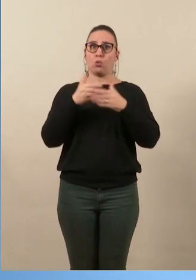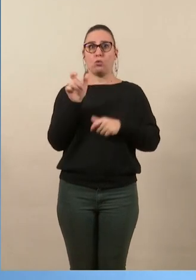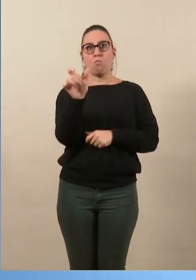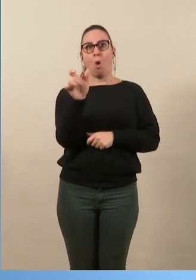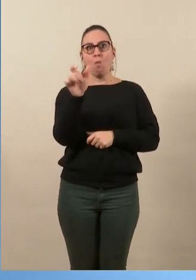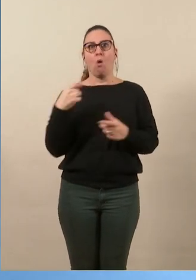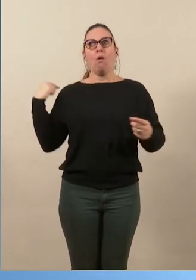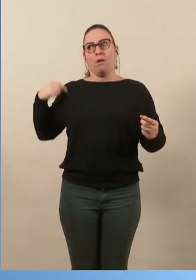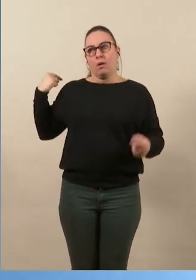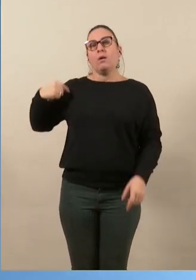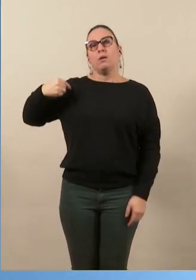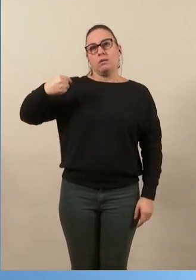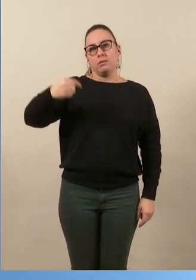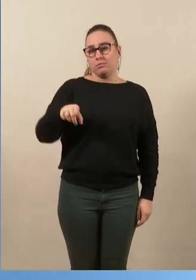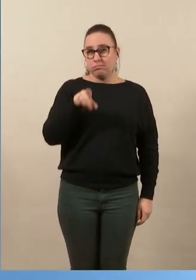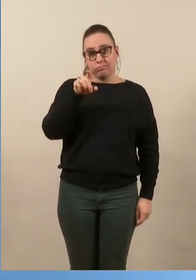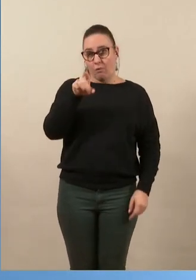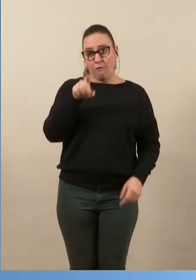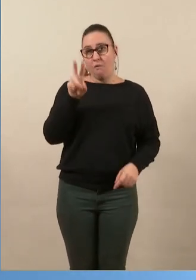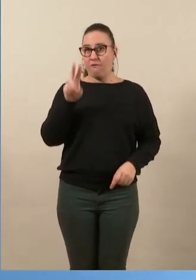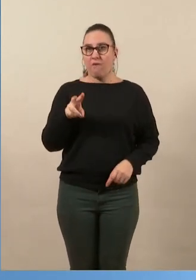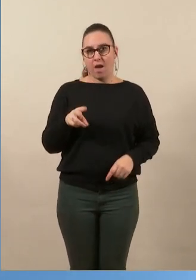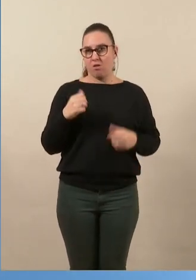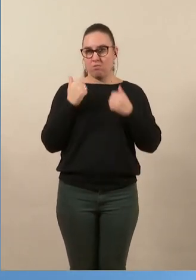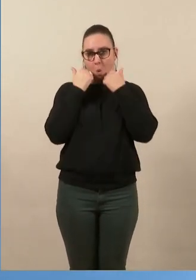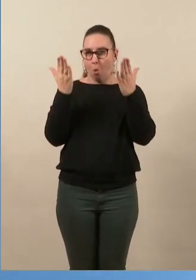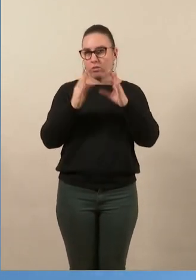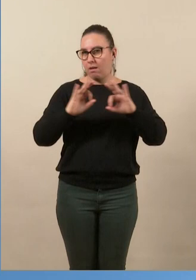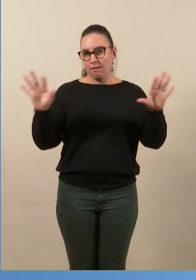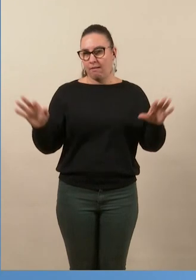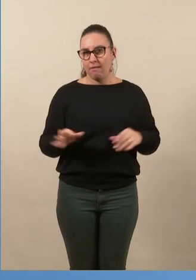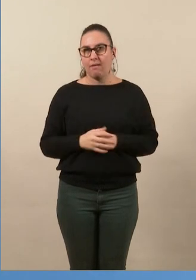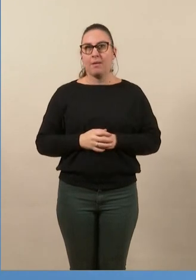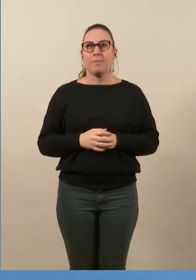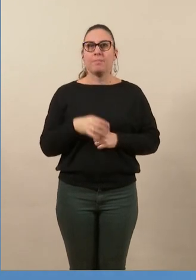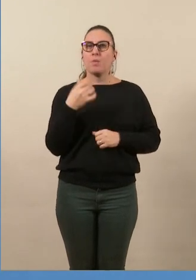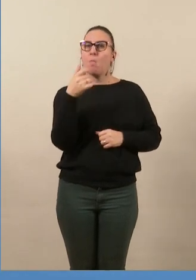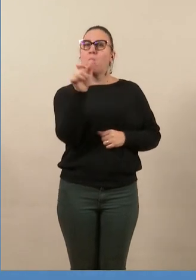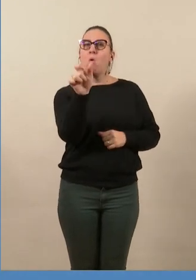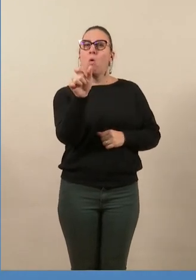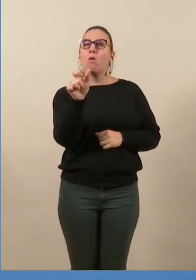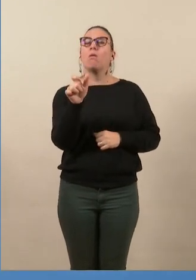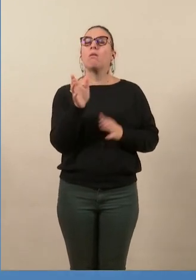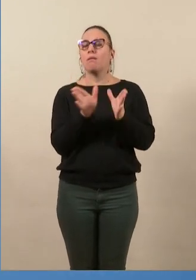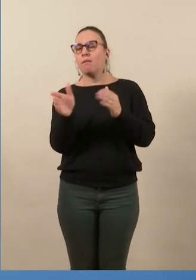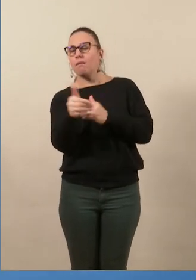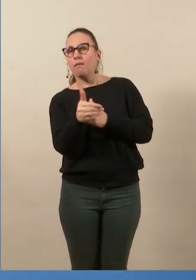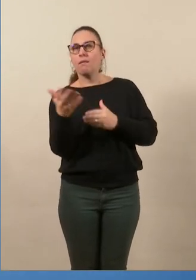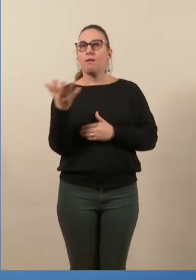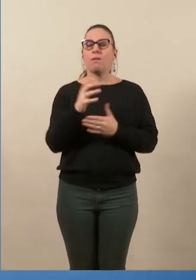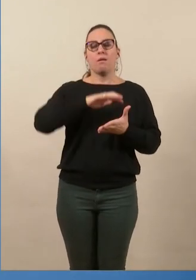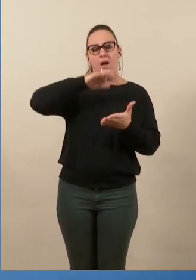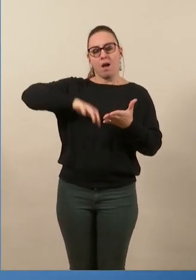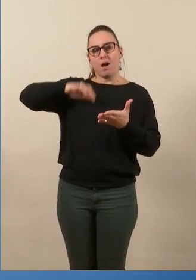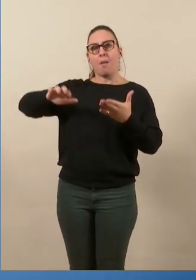qui démontre que vous manquez pas d'apelon alors quit à tout amalgué sous ce vocable il est étonnant que le rapport sur le